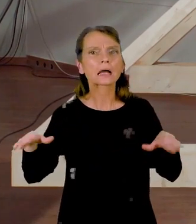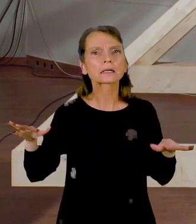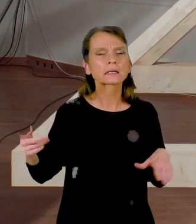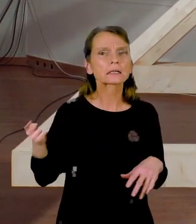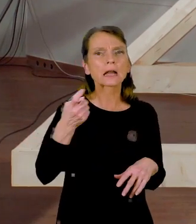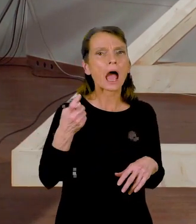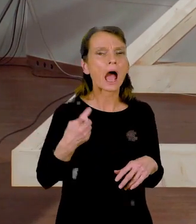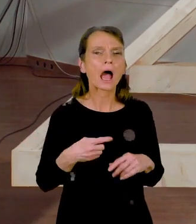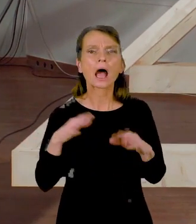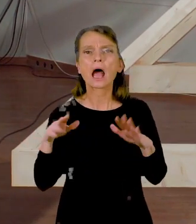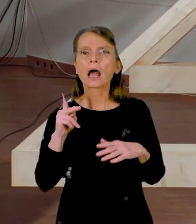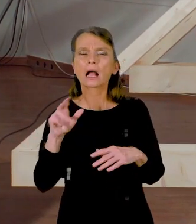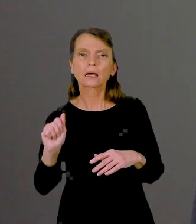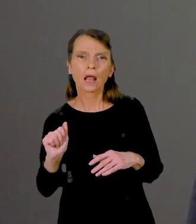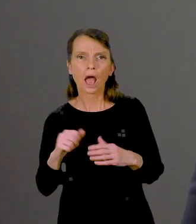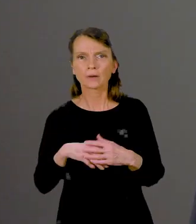kra.